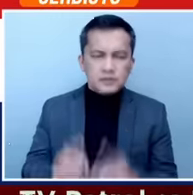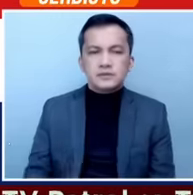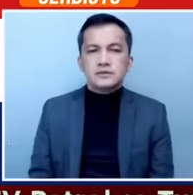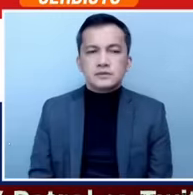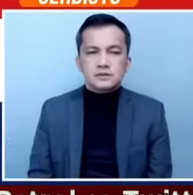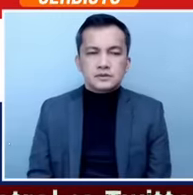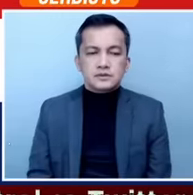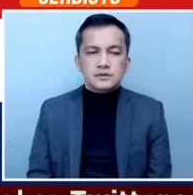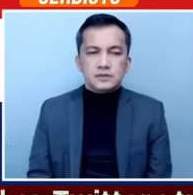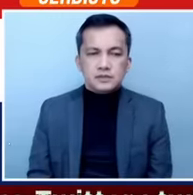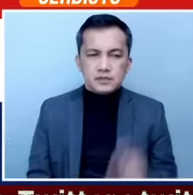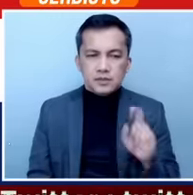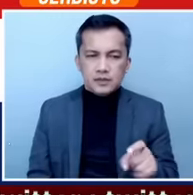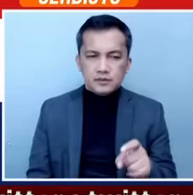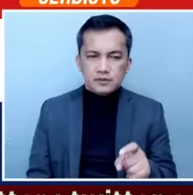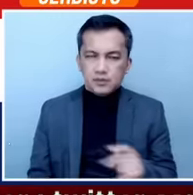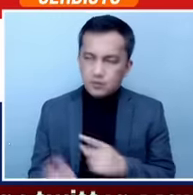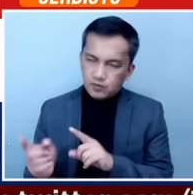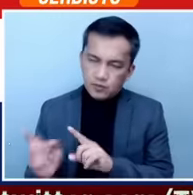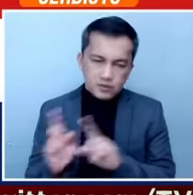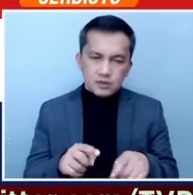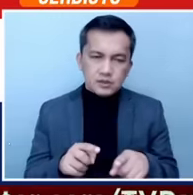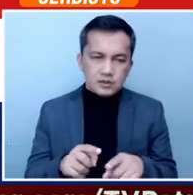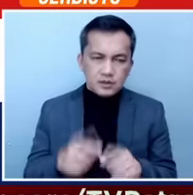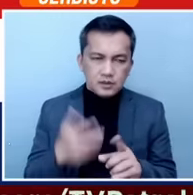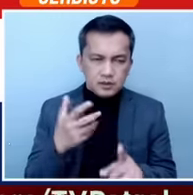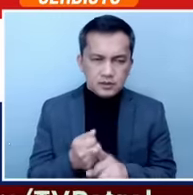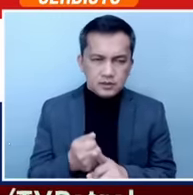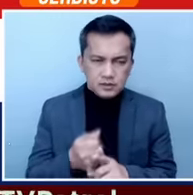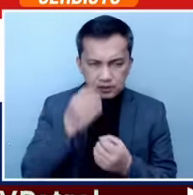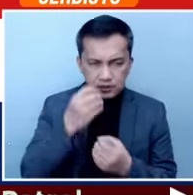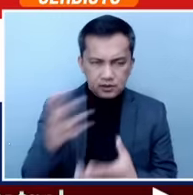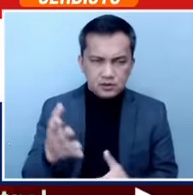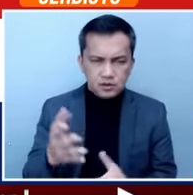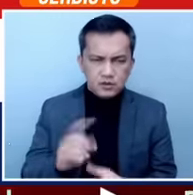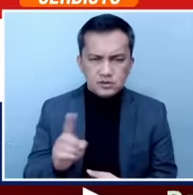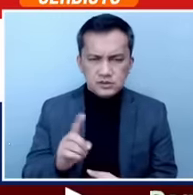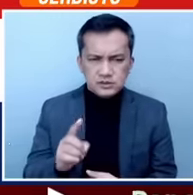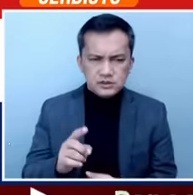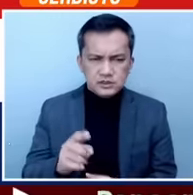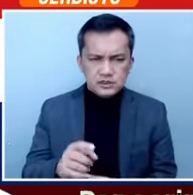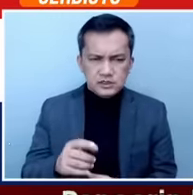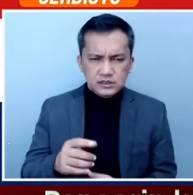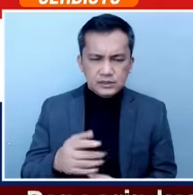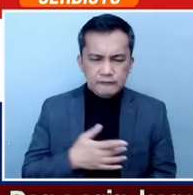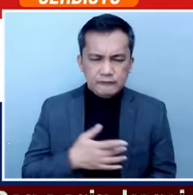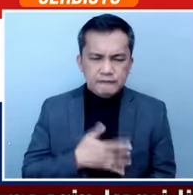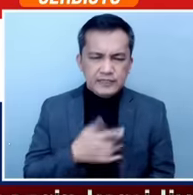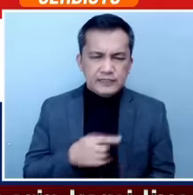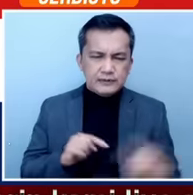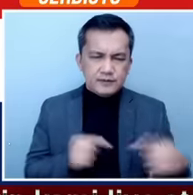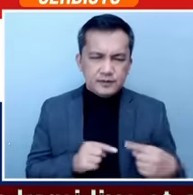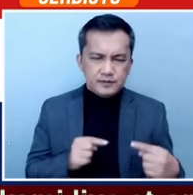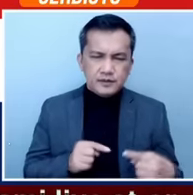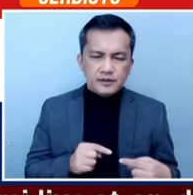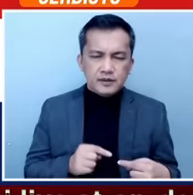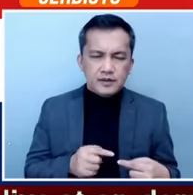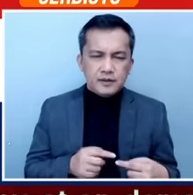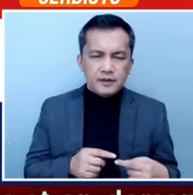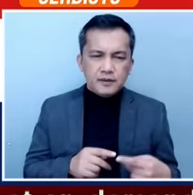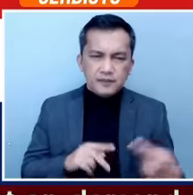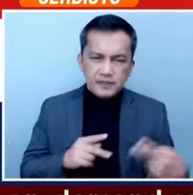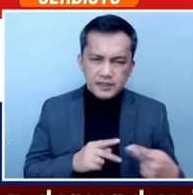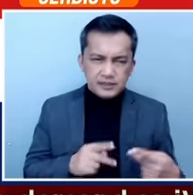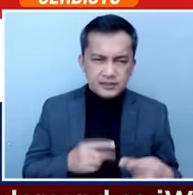tumatad yung mga naapektahan. Ipahayag nila kung ano ang sakit na naramdaman nila. From there, we